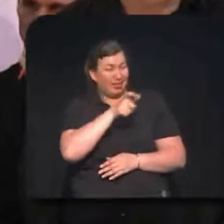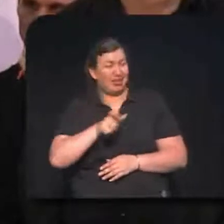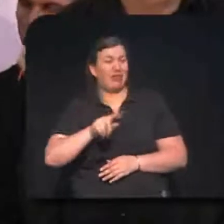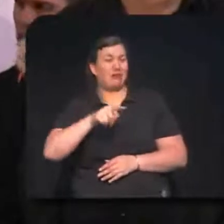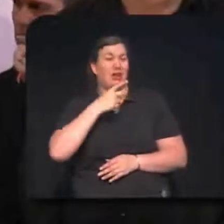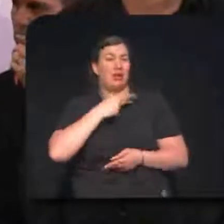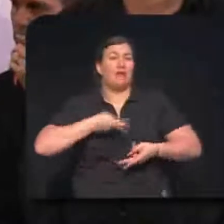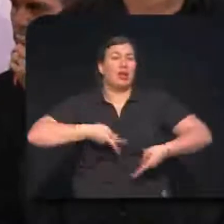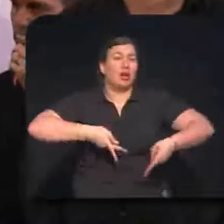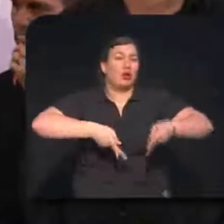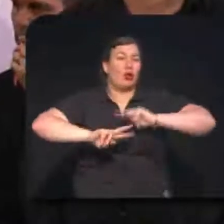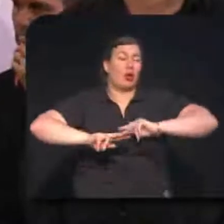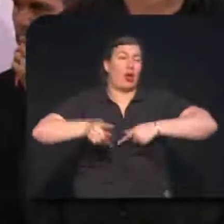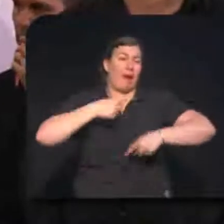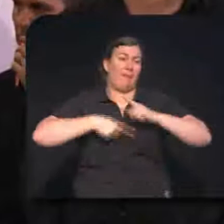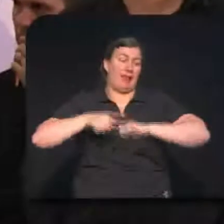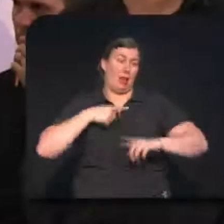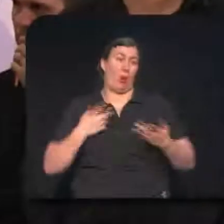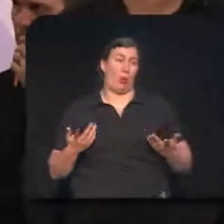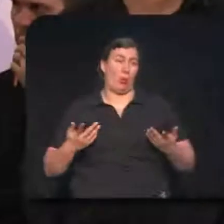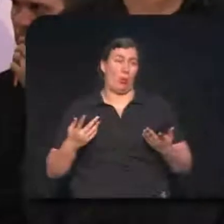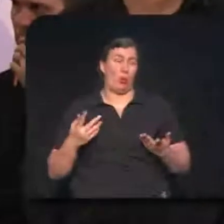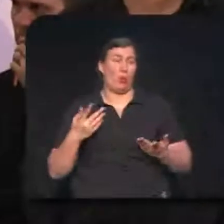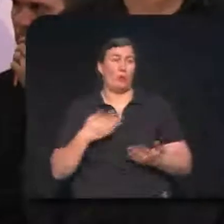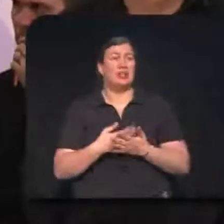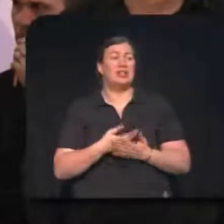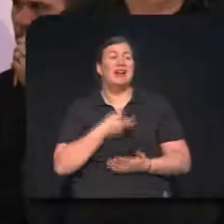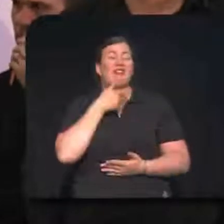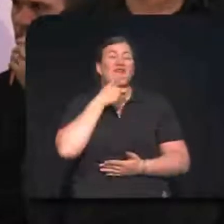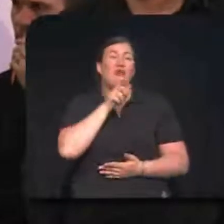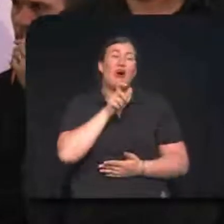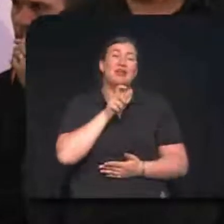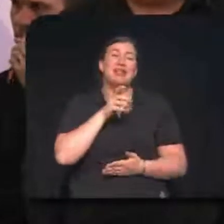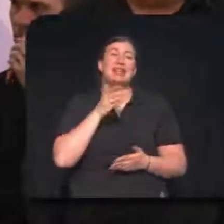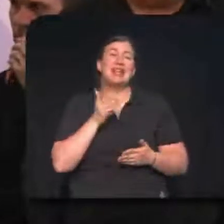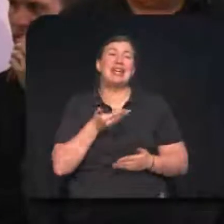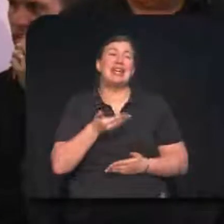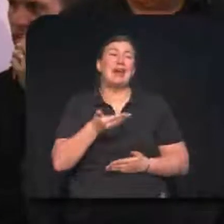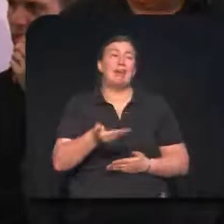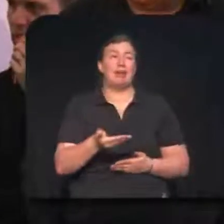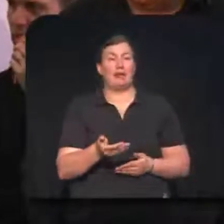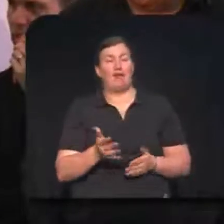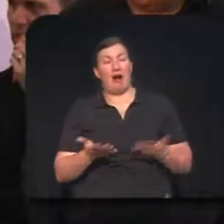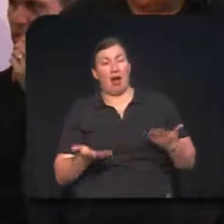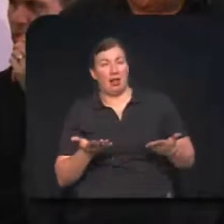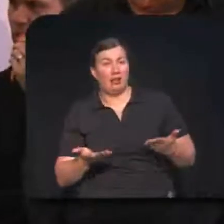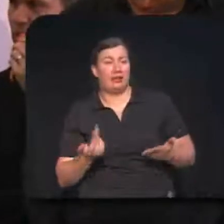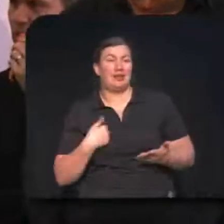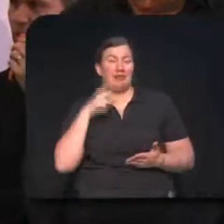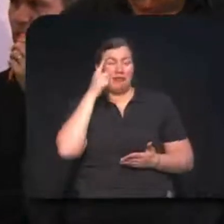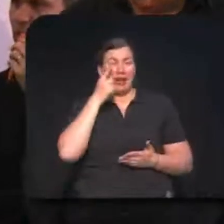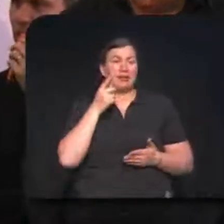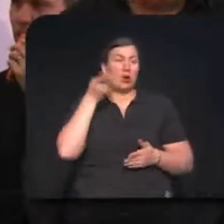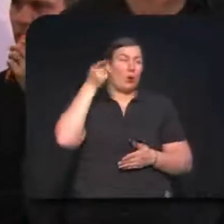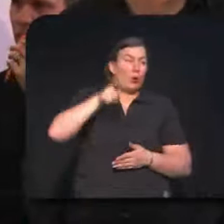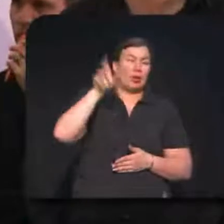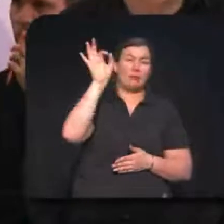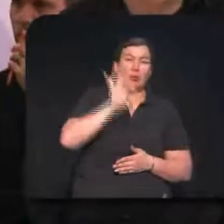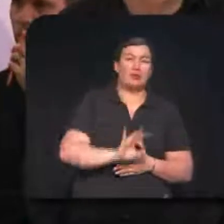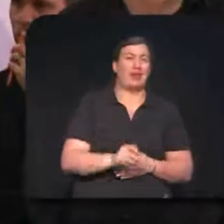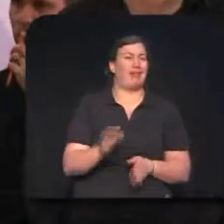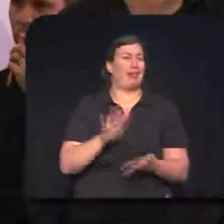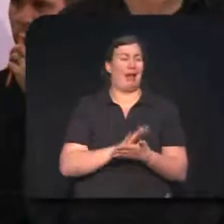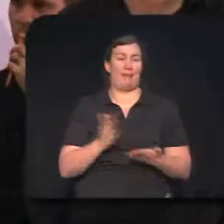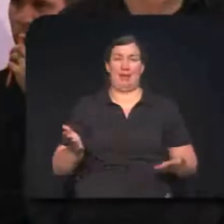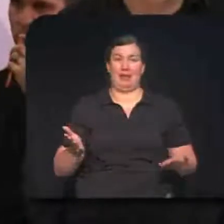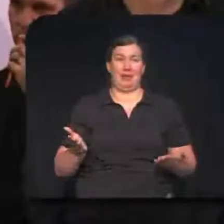das macht mir ist es vollkommen klar dass das nicht hundertprozentig klappt aber man sollte diesen Versuch durchaus Unternehmen und damit machen wir